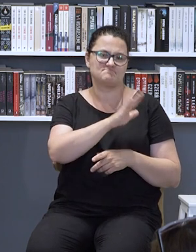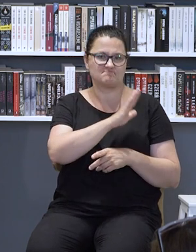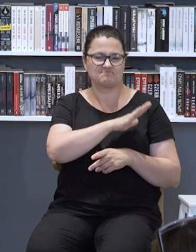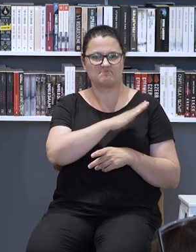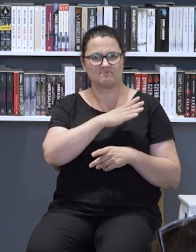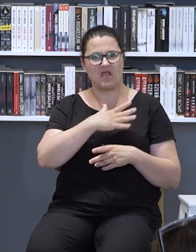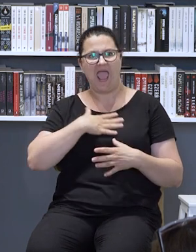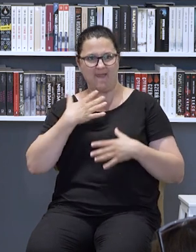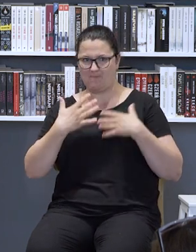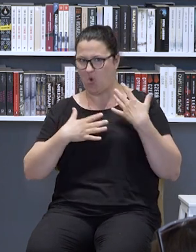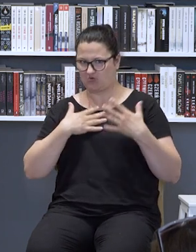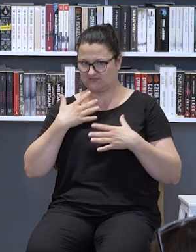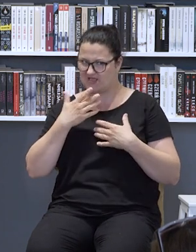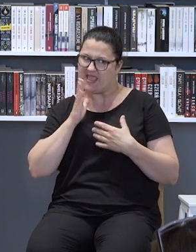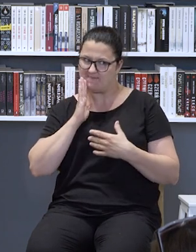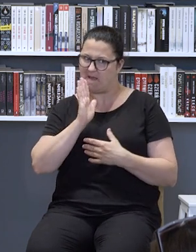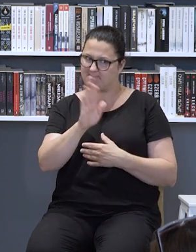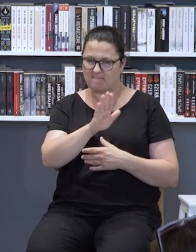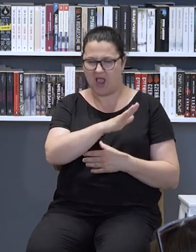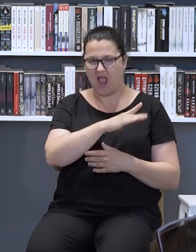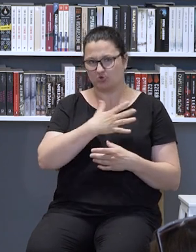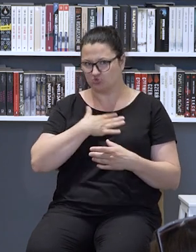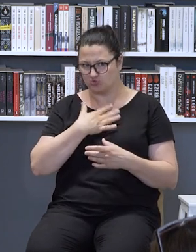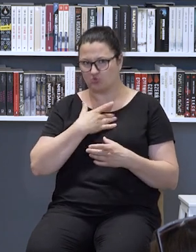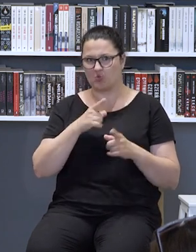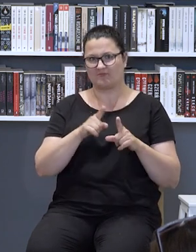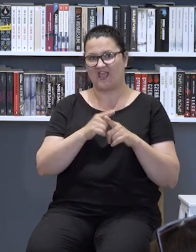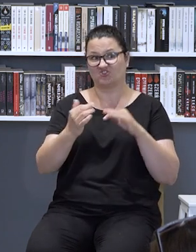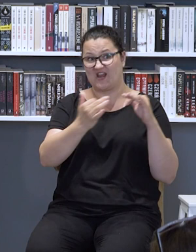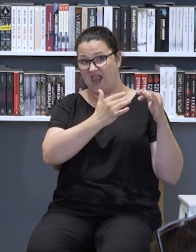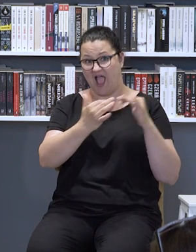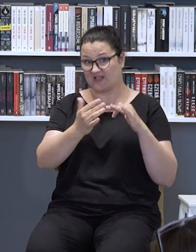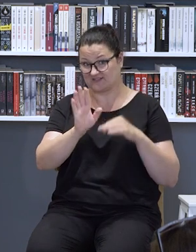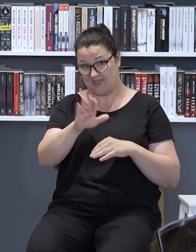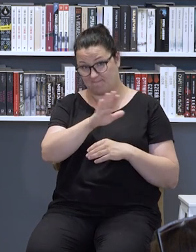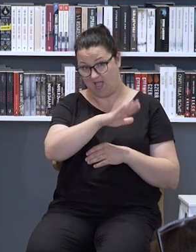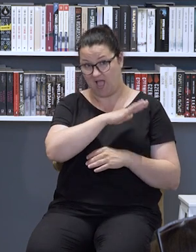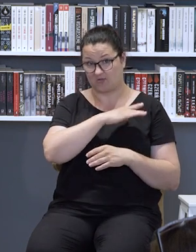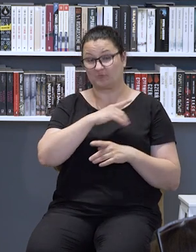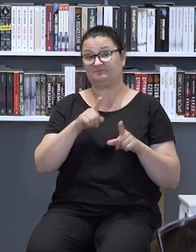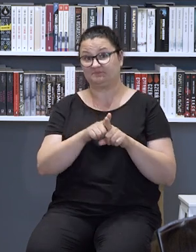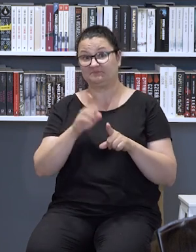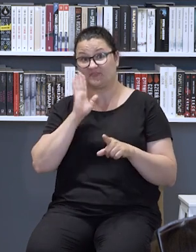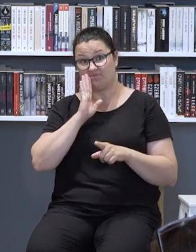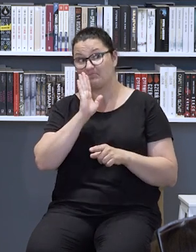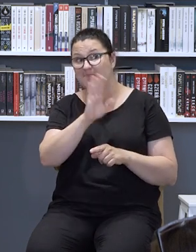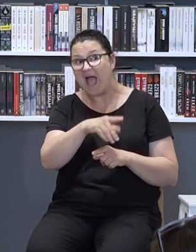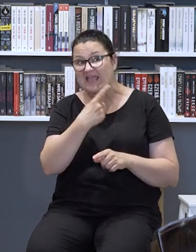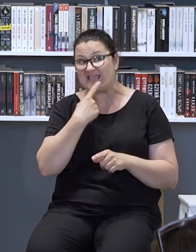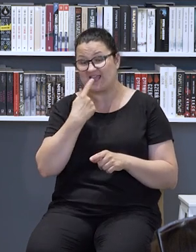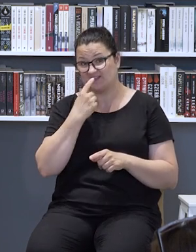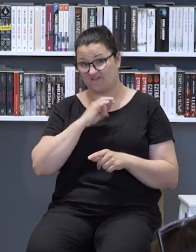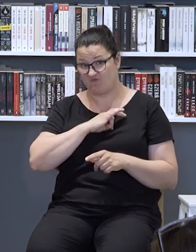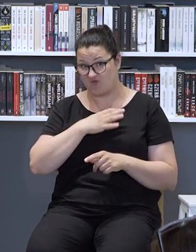emocje. Chyba coś czują, mają, też nawiązują relacje pomiędzy sobą i mają prawdopodobnie swój język.